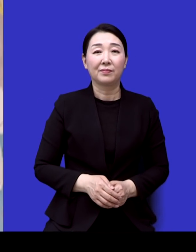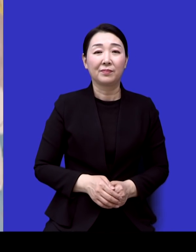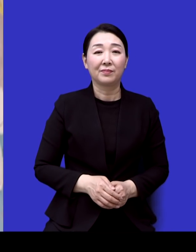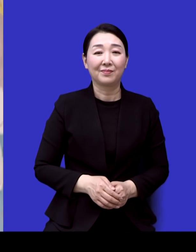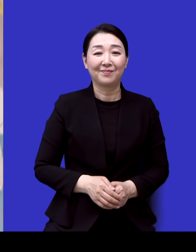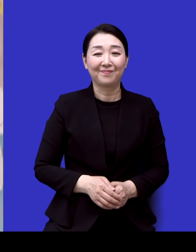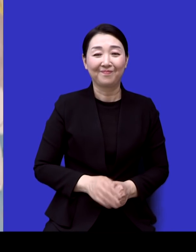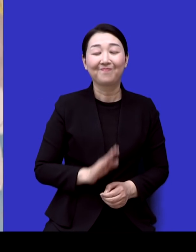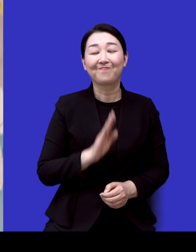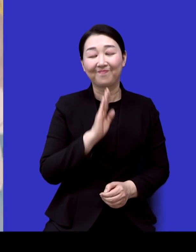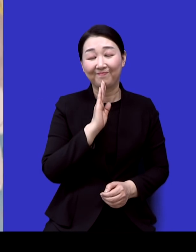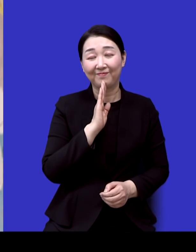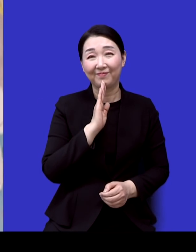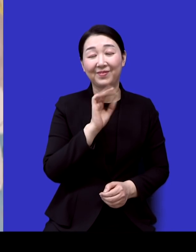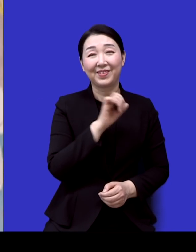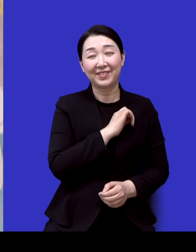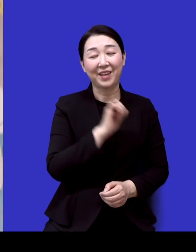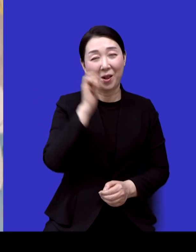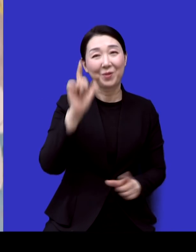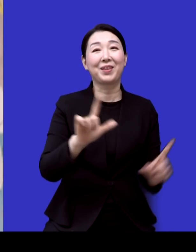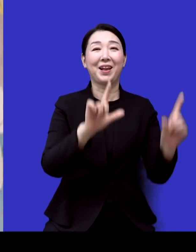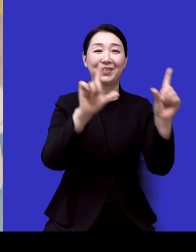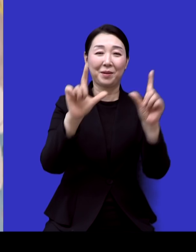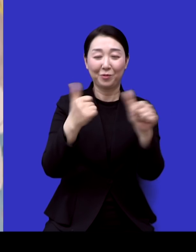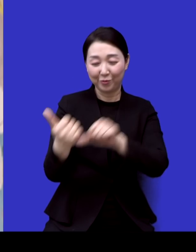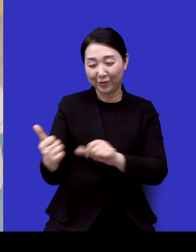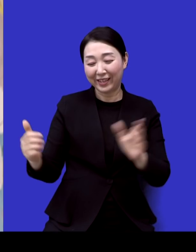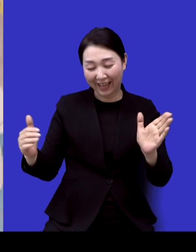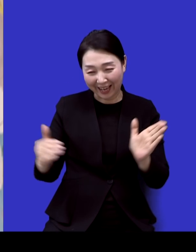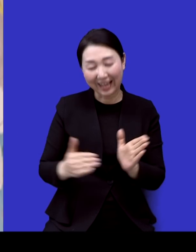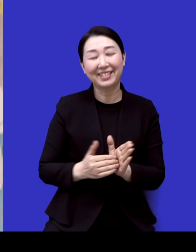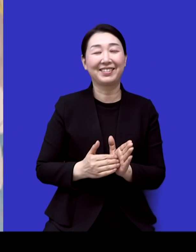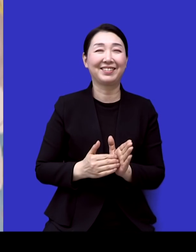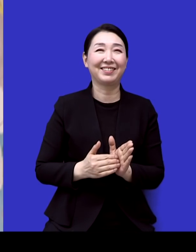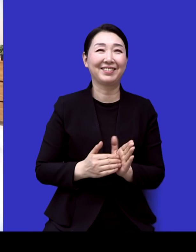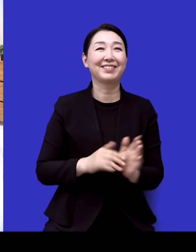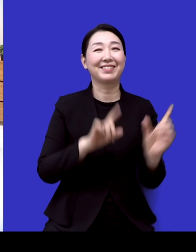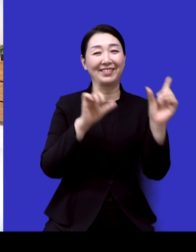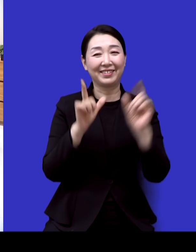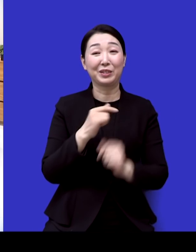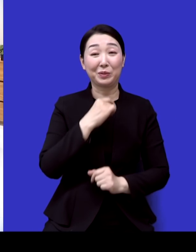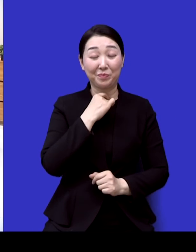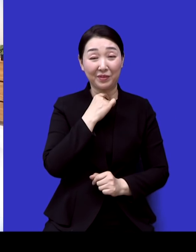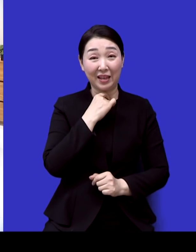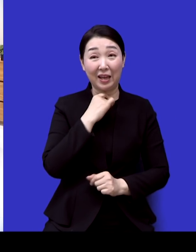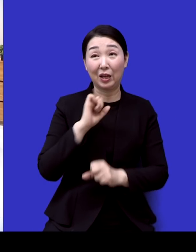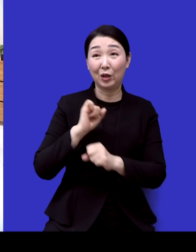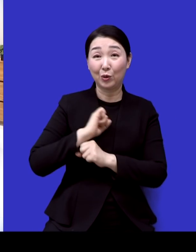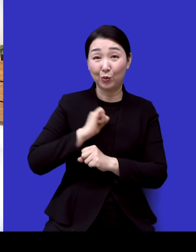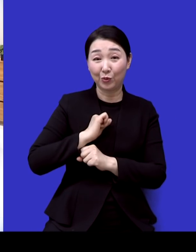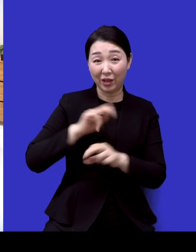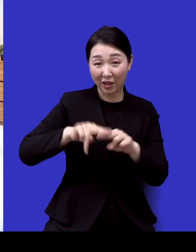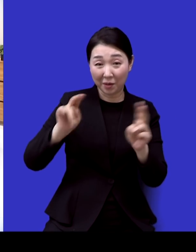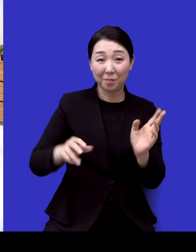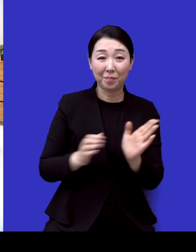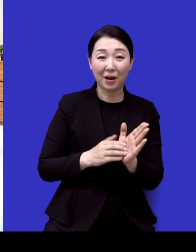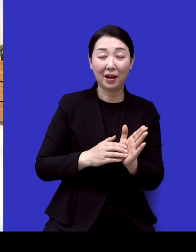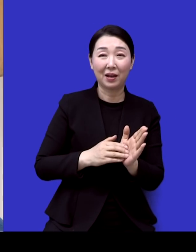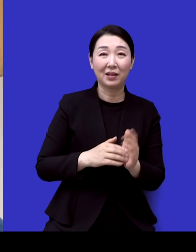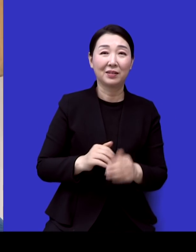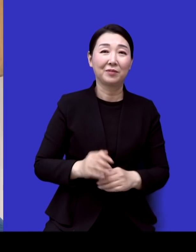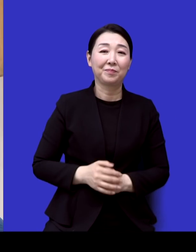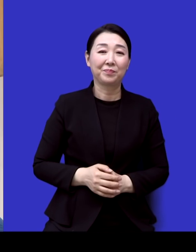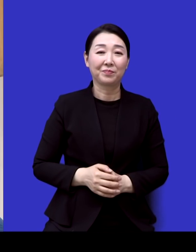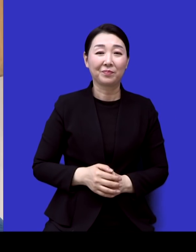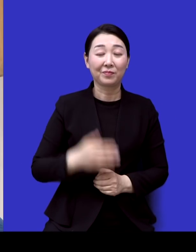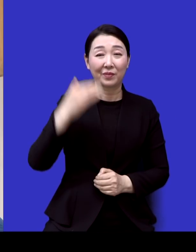네, 가장 위대한 삶을 죽을 때까지 살고 싶습니다. 그러시군요. 네. 그럼 군대는 그때 그렇게 전역을 하신 거고. 네, 한국에서 이제 예.